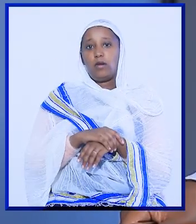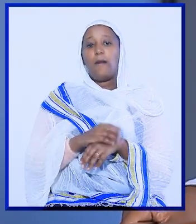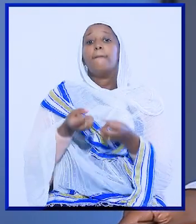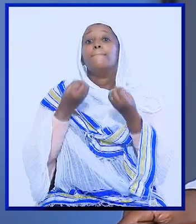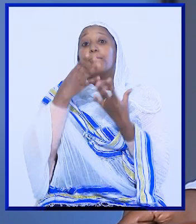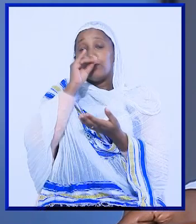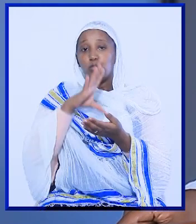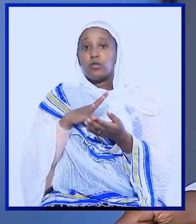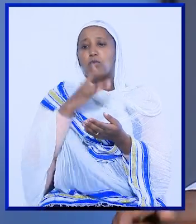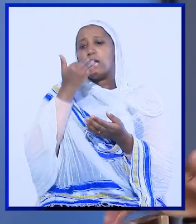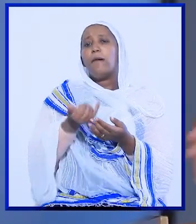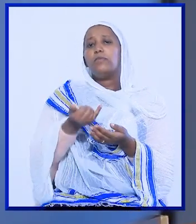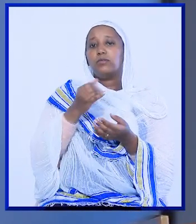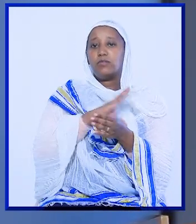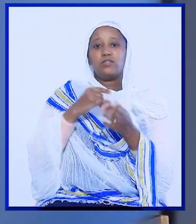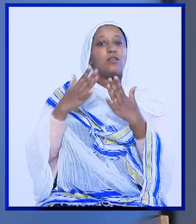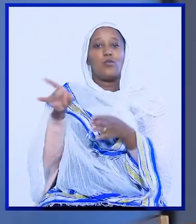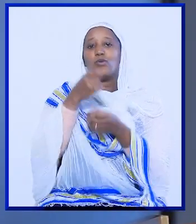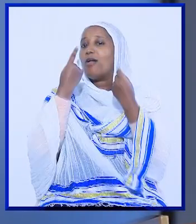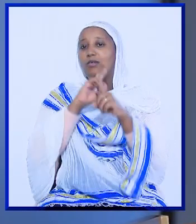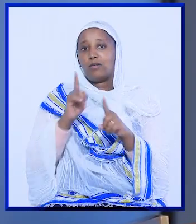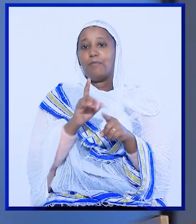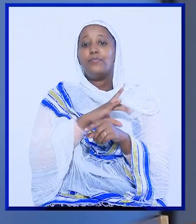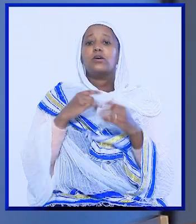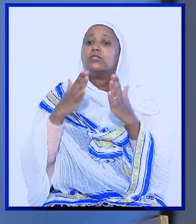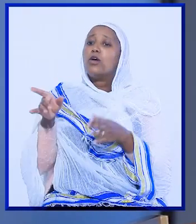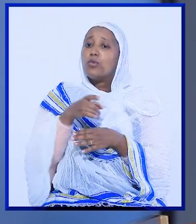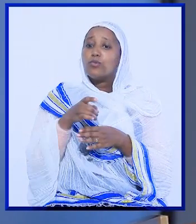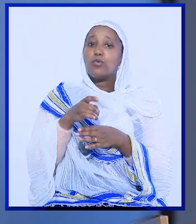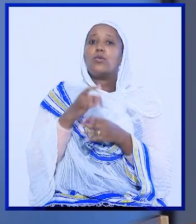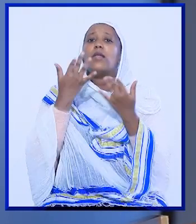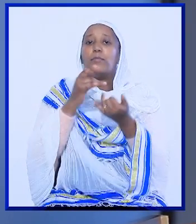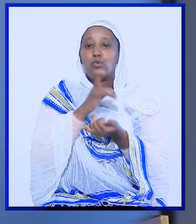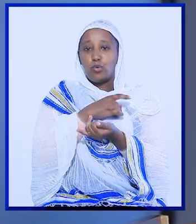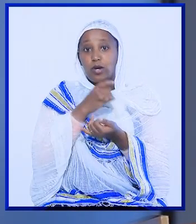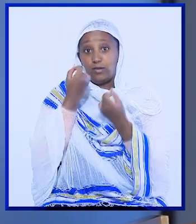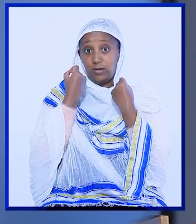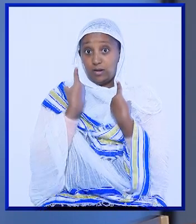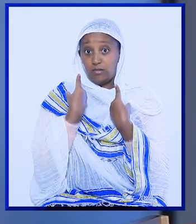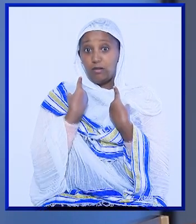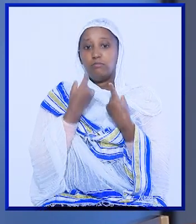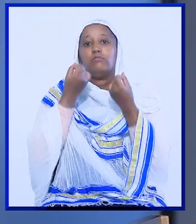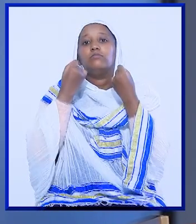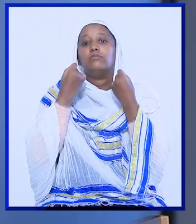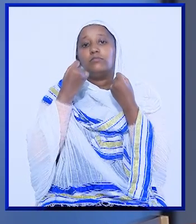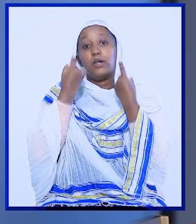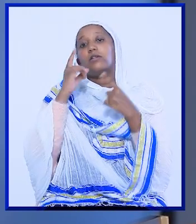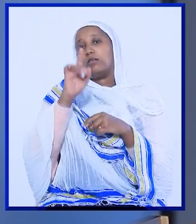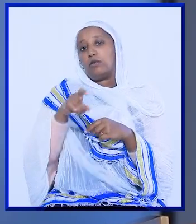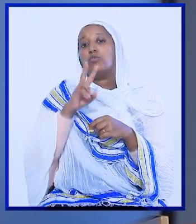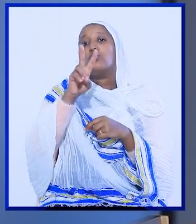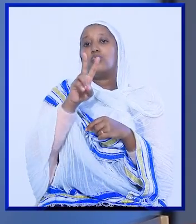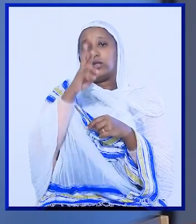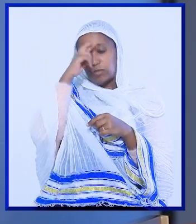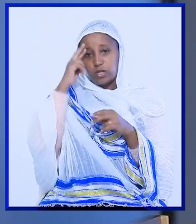ለሰማዕትነት ማዘጋጀት ይጠበቅባቸዋል። ብዙ ሰው ለምን ክርስቲያን እንደሆነ አልተረዳም። ክርስቲያን እንደሆን ለምን እንድንረዳ ለምን ክርስቲያን